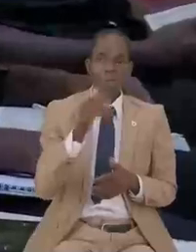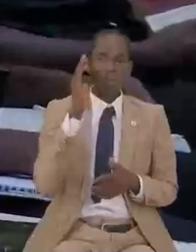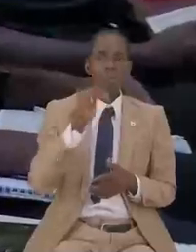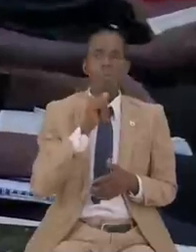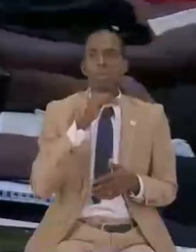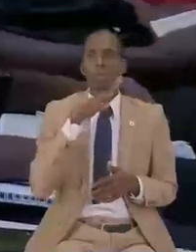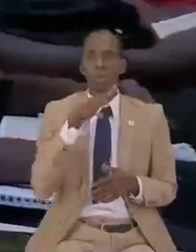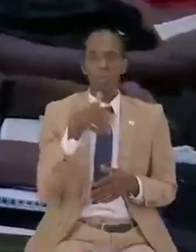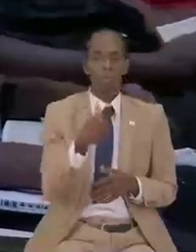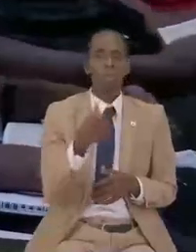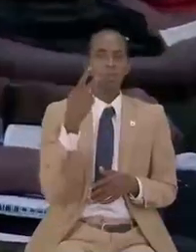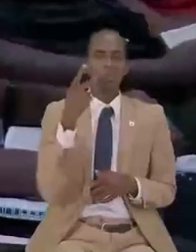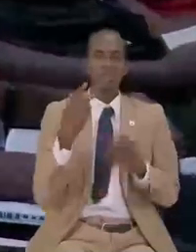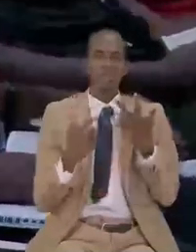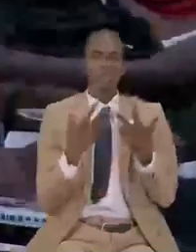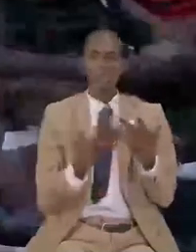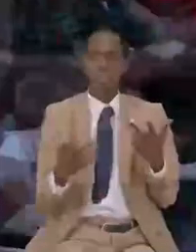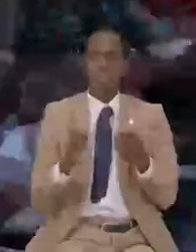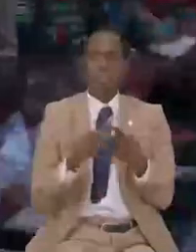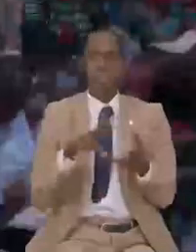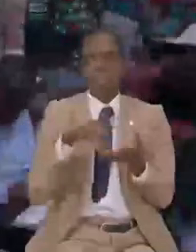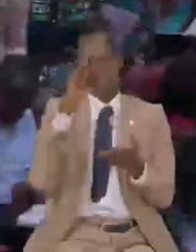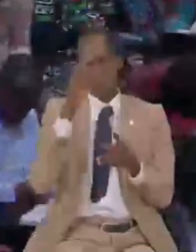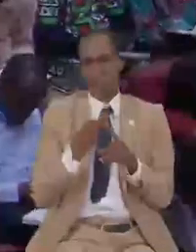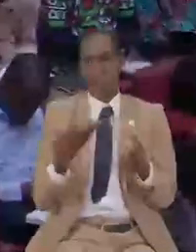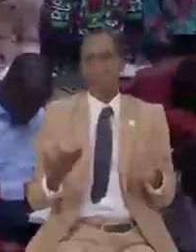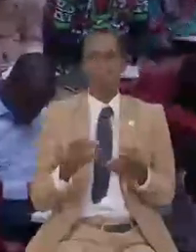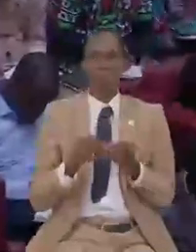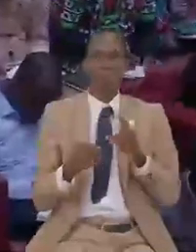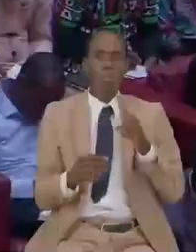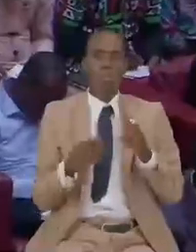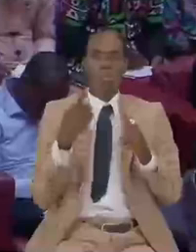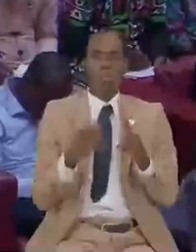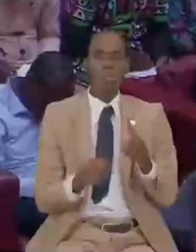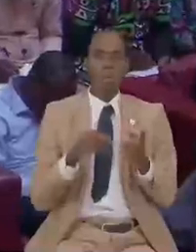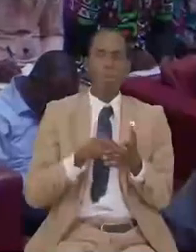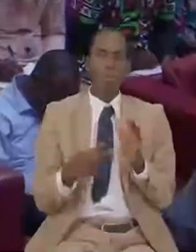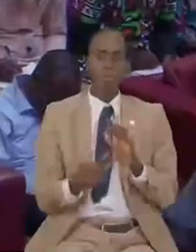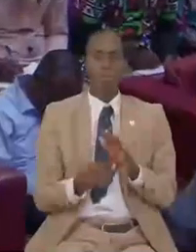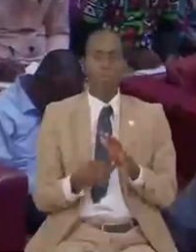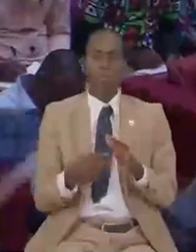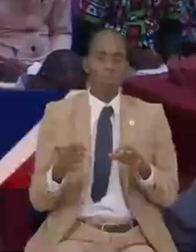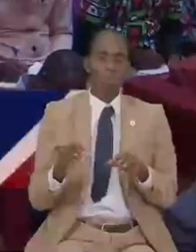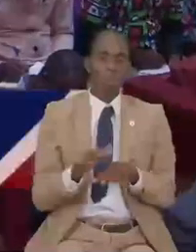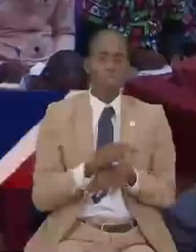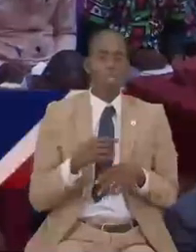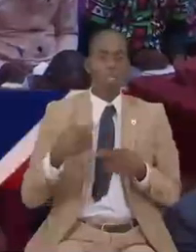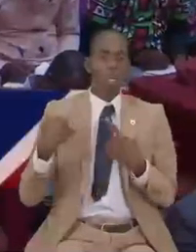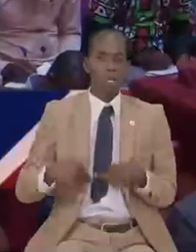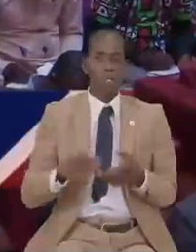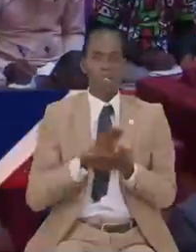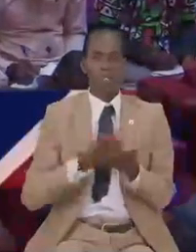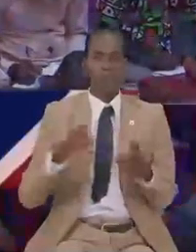voir trois sessions ici. Première partie ici. Le cœur déterminé, purifié de toute souillure.